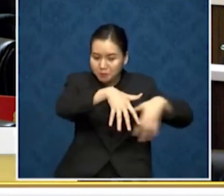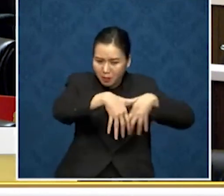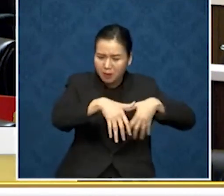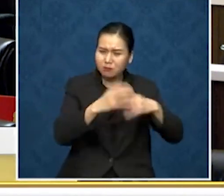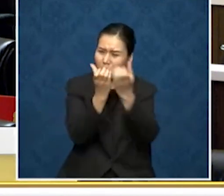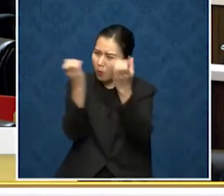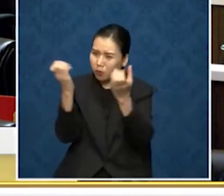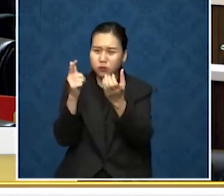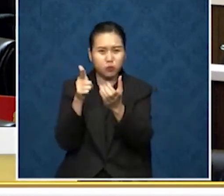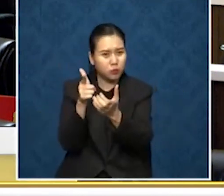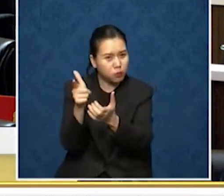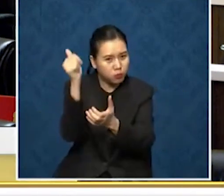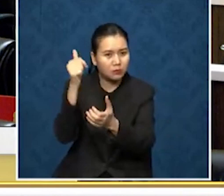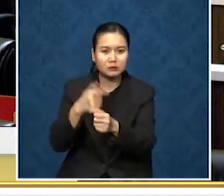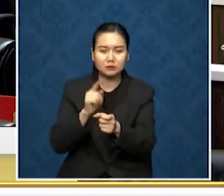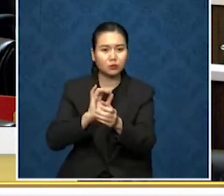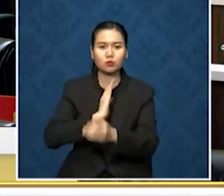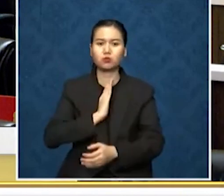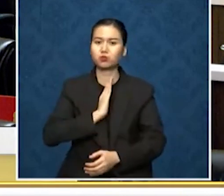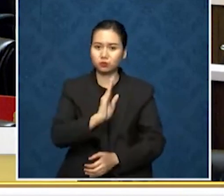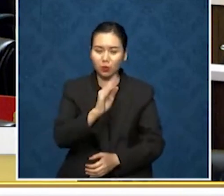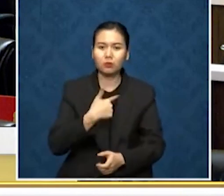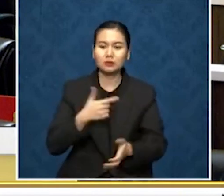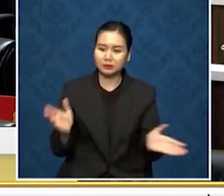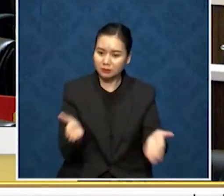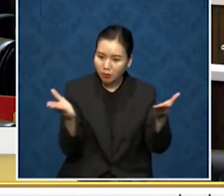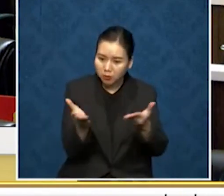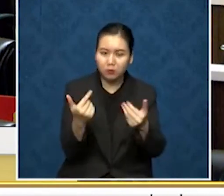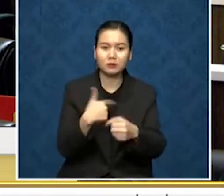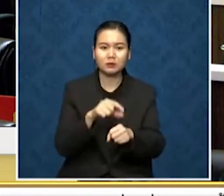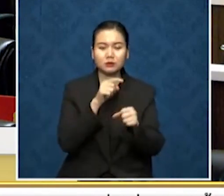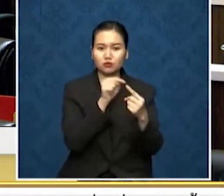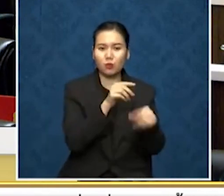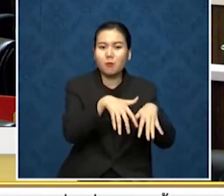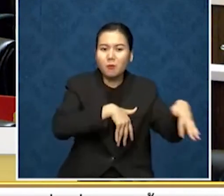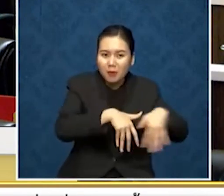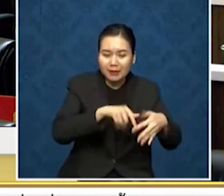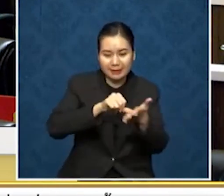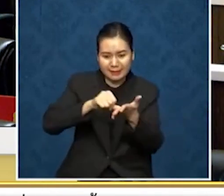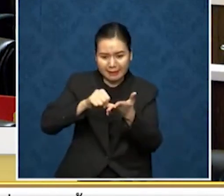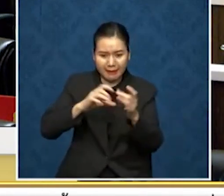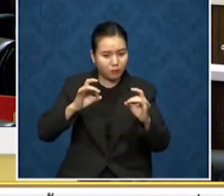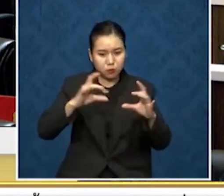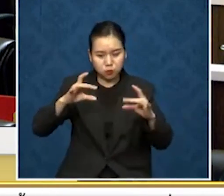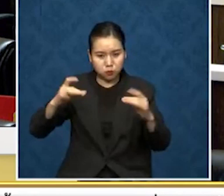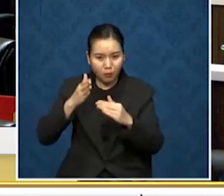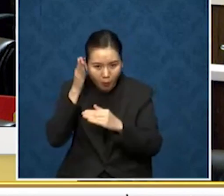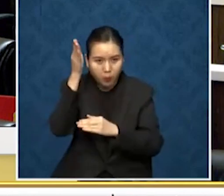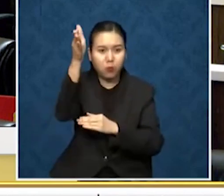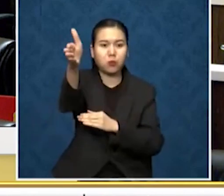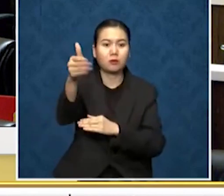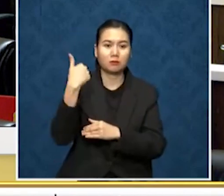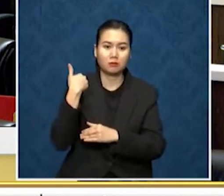รัฐธรรมนูญที่มีการมีความชอบธรรมการสนับสนุนจากประชาชนและเป็นการแก้ไขปัญหาความขัดแย้งระยะยาวได้